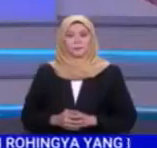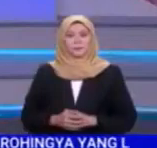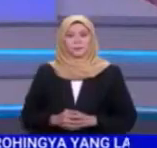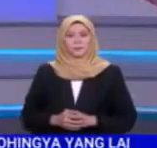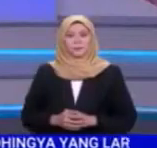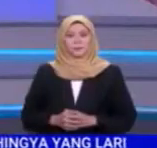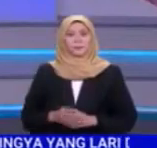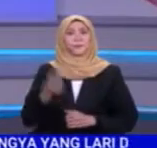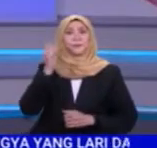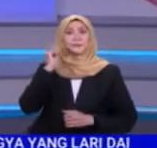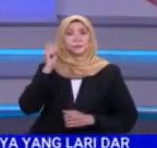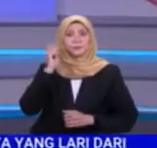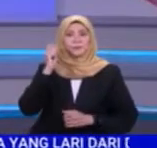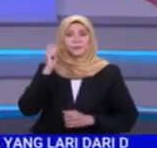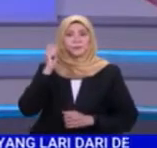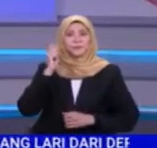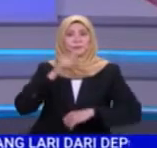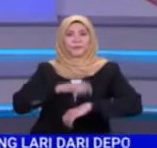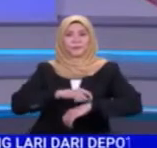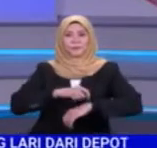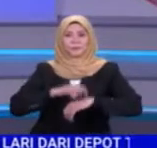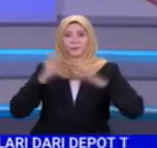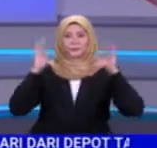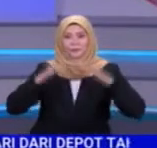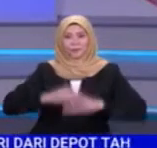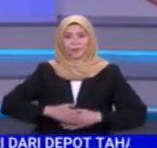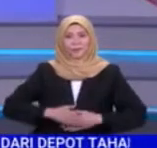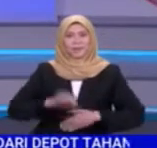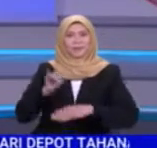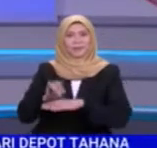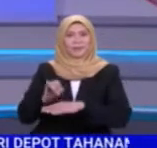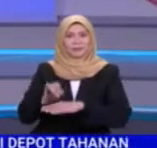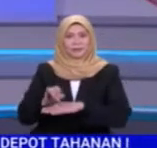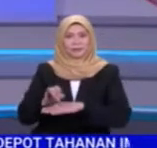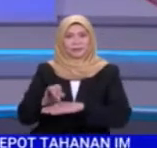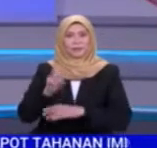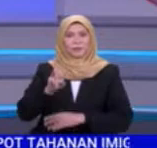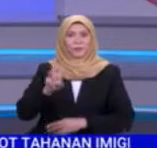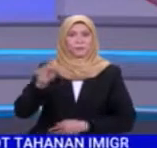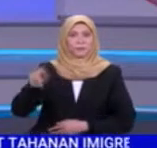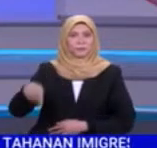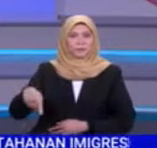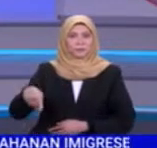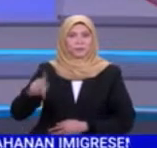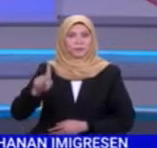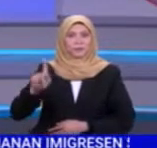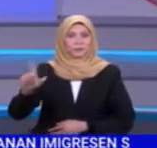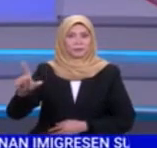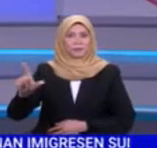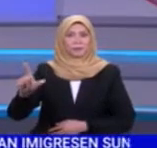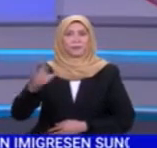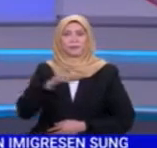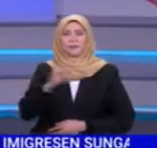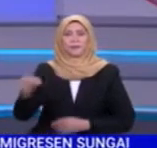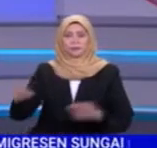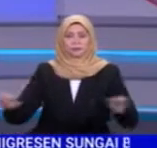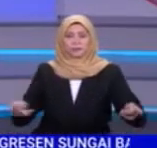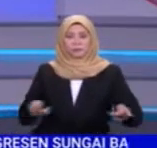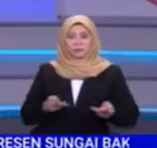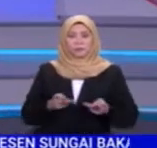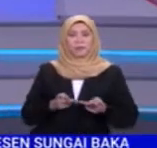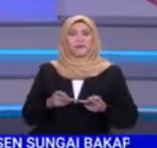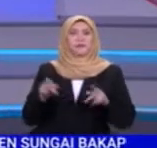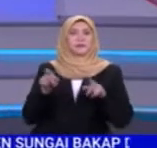saudara sebentar yg telah pun masuk waktu shalat fardhu isya' bagi wilayah Persekutuan Kuala Lumpur dan kawasan-kawasan